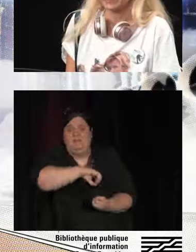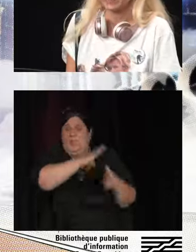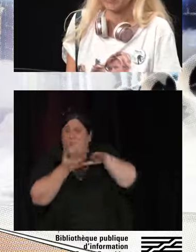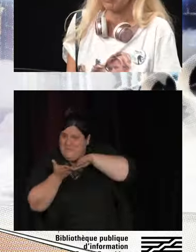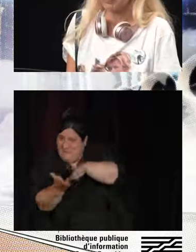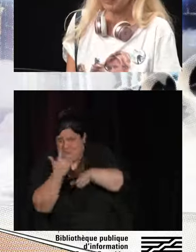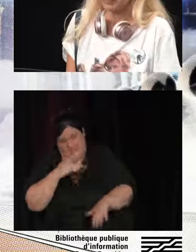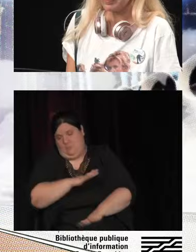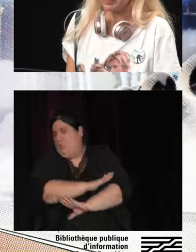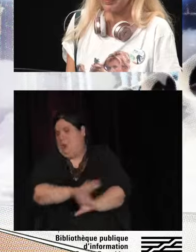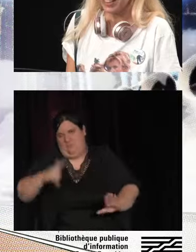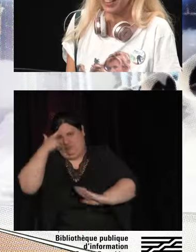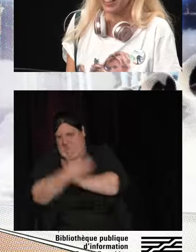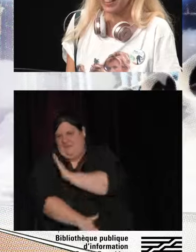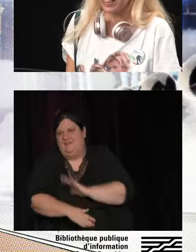j'ai.